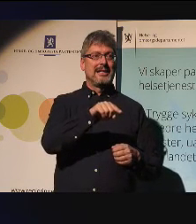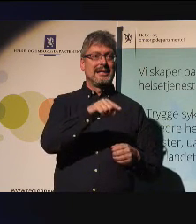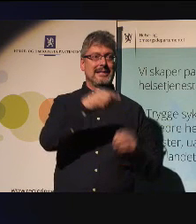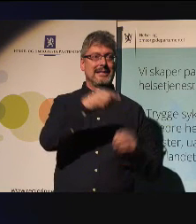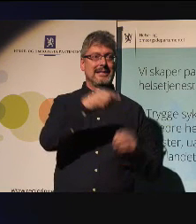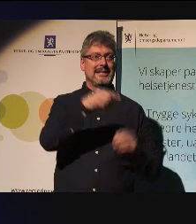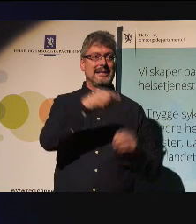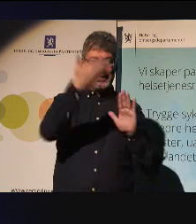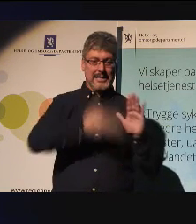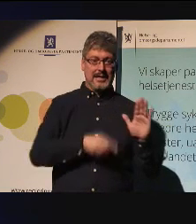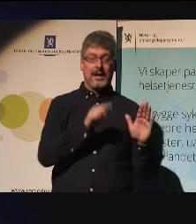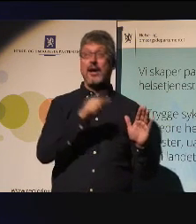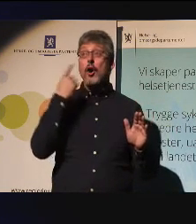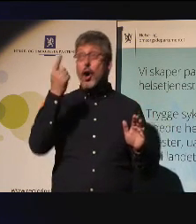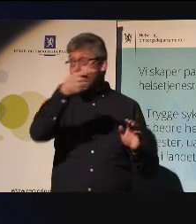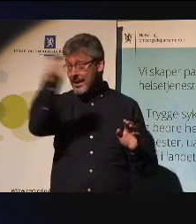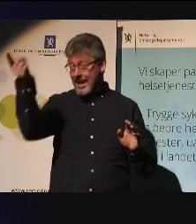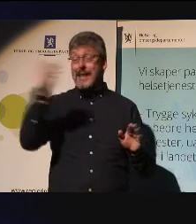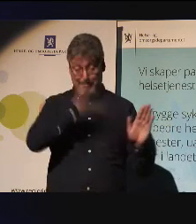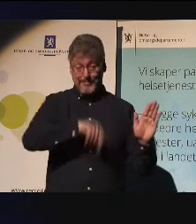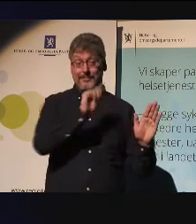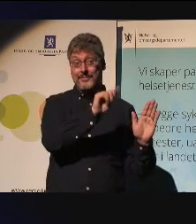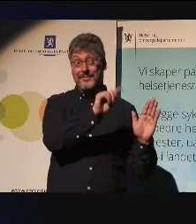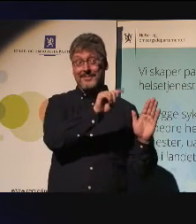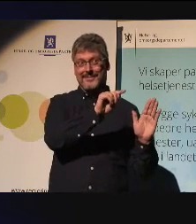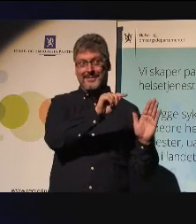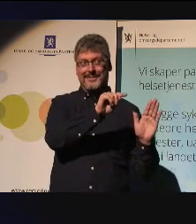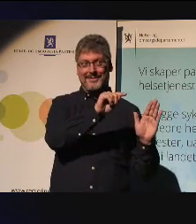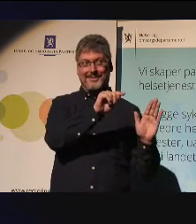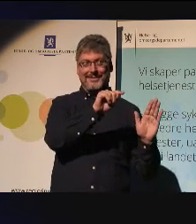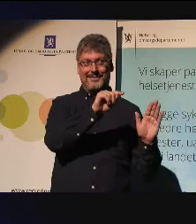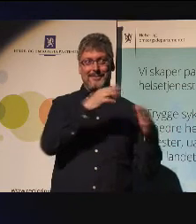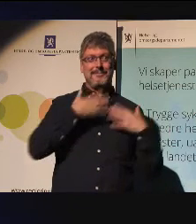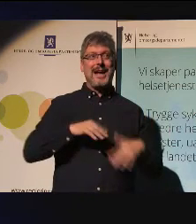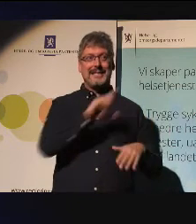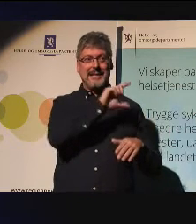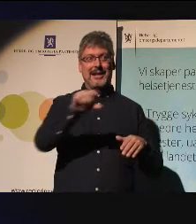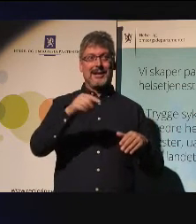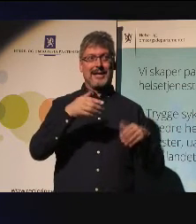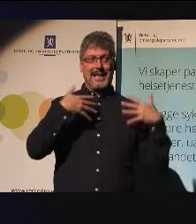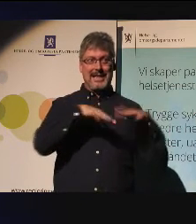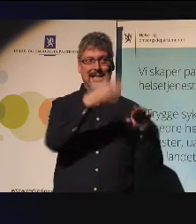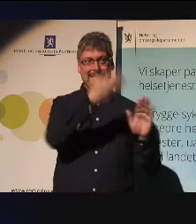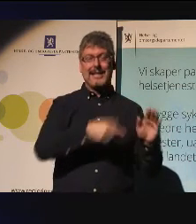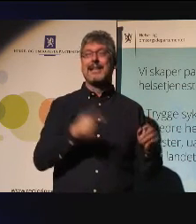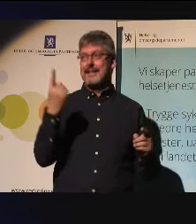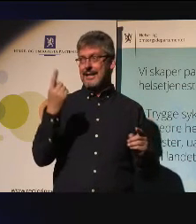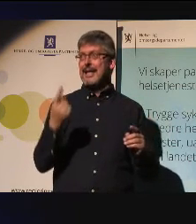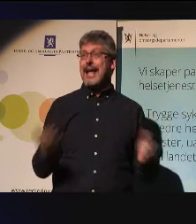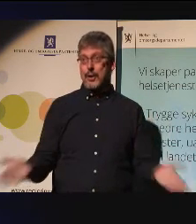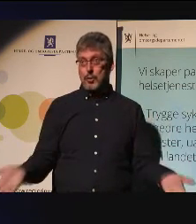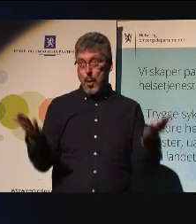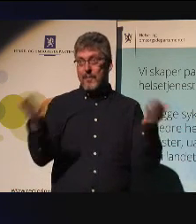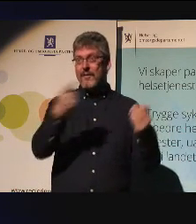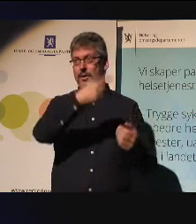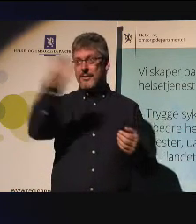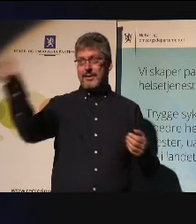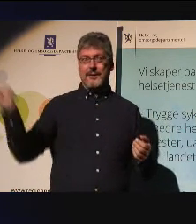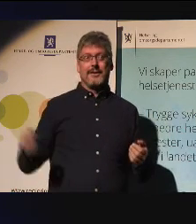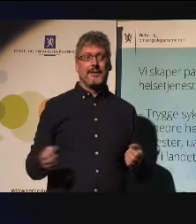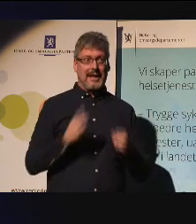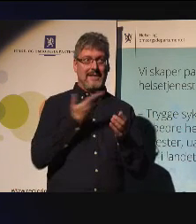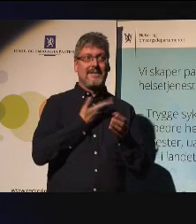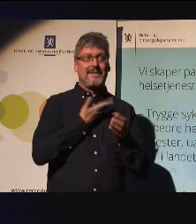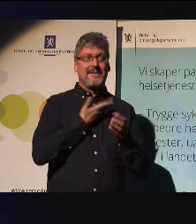Hørte dere? Søknadsskjema det ligger på Helsedirektoratets nettsider. Dette er en oppfordring. En veldig klar